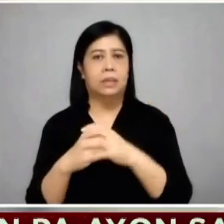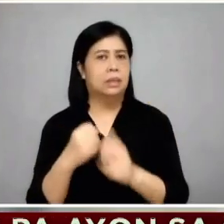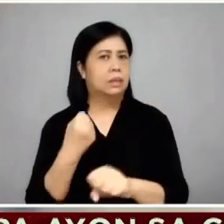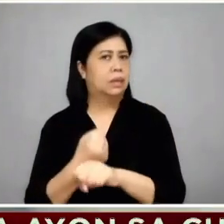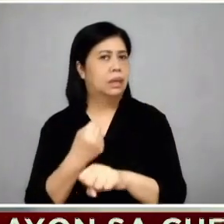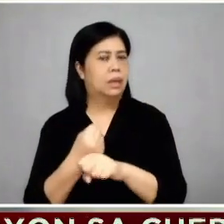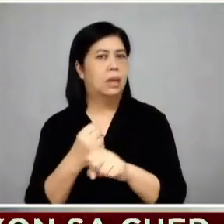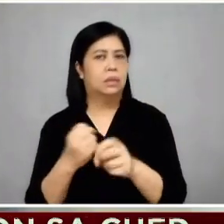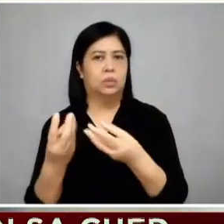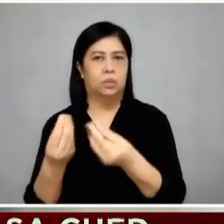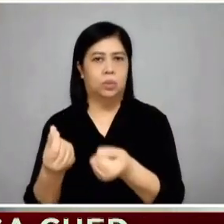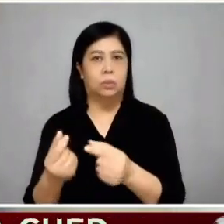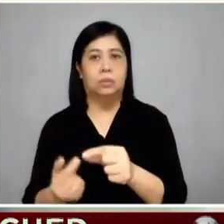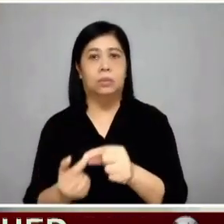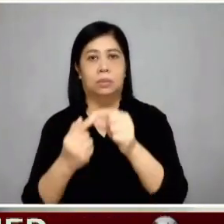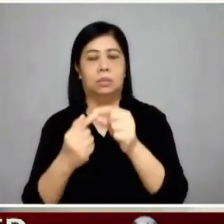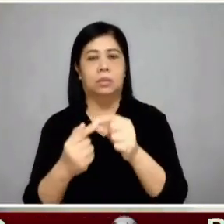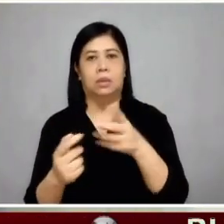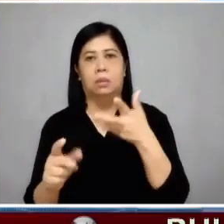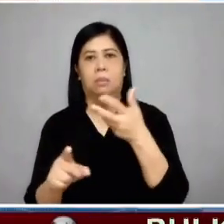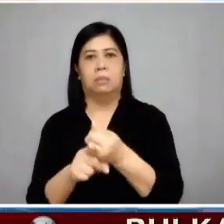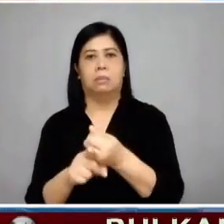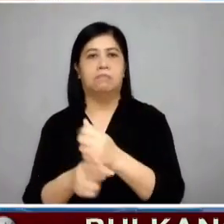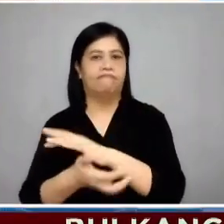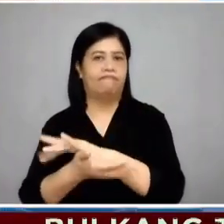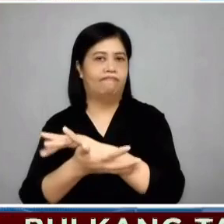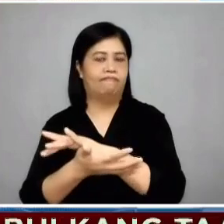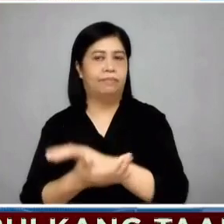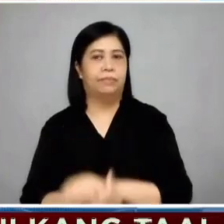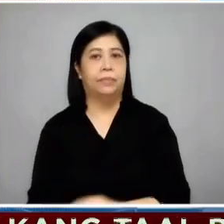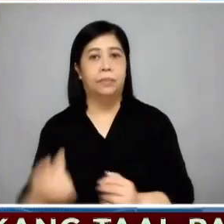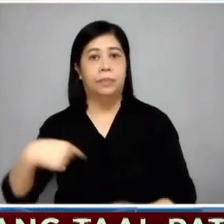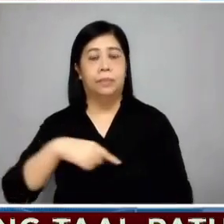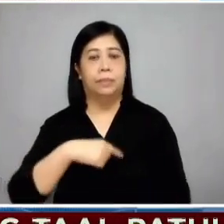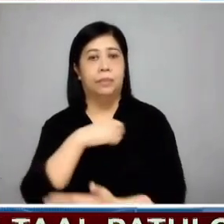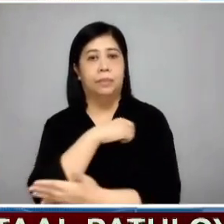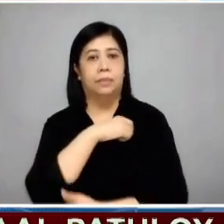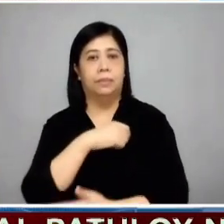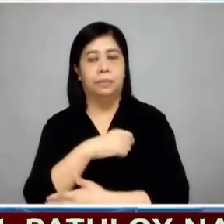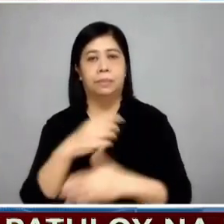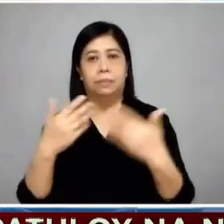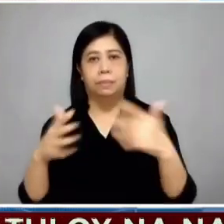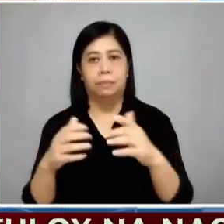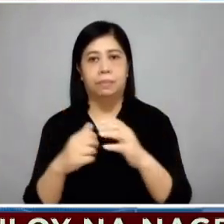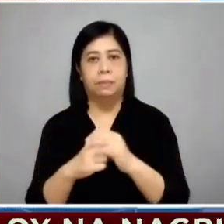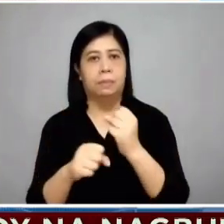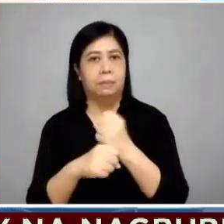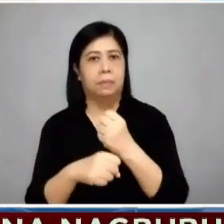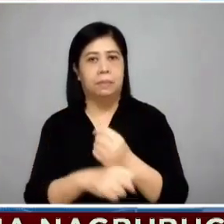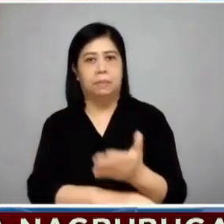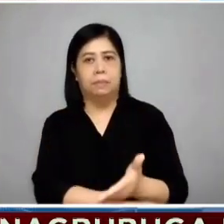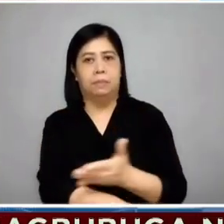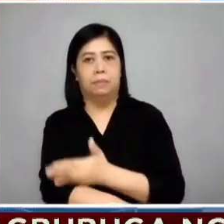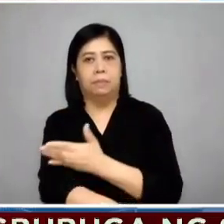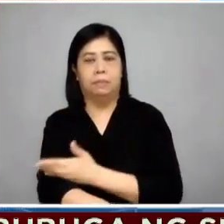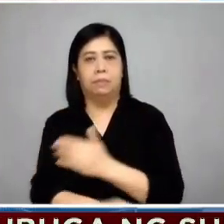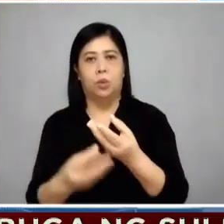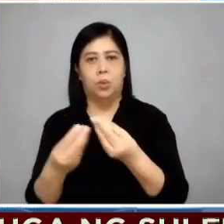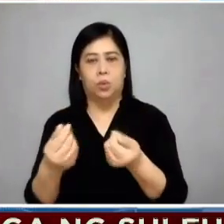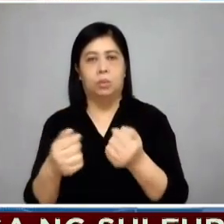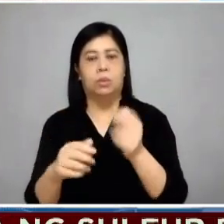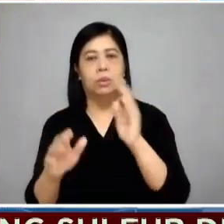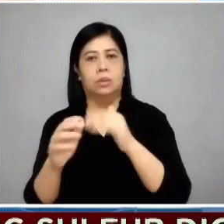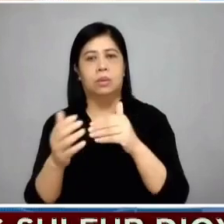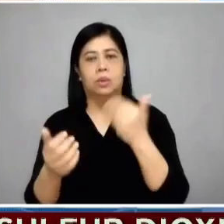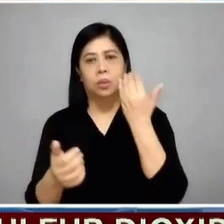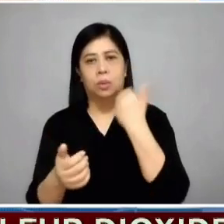matugunan, lalo't tumama pa ang pandemya. Our country has already made some progress in addressing malnutrition, but